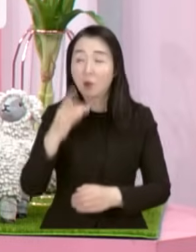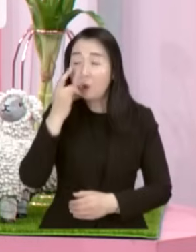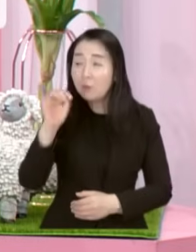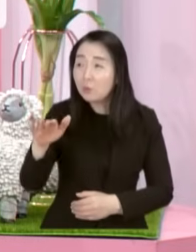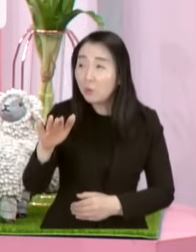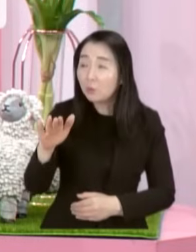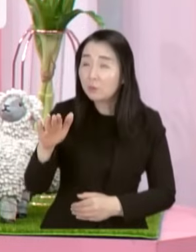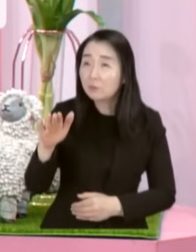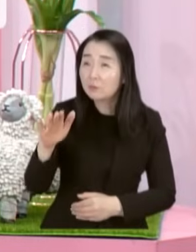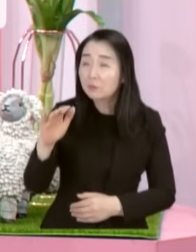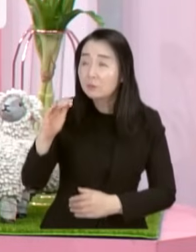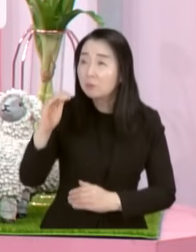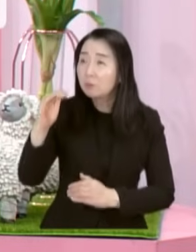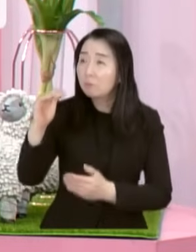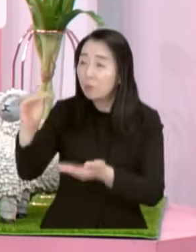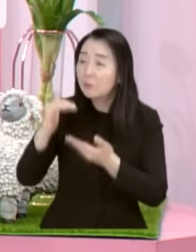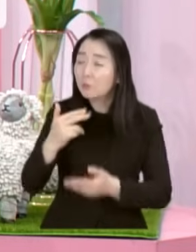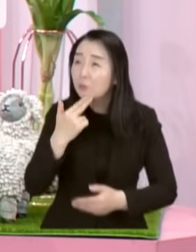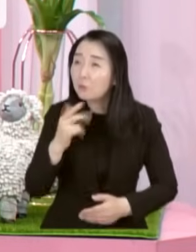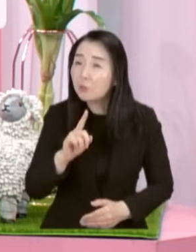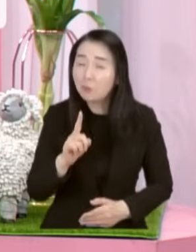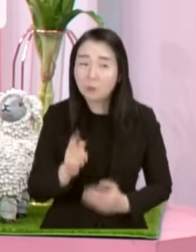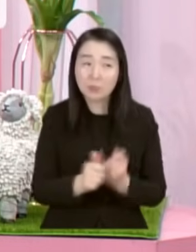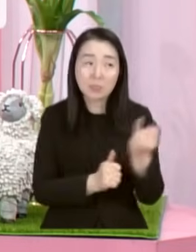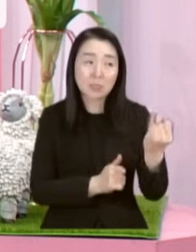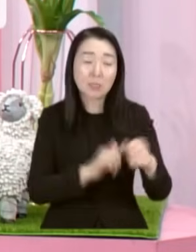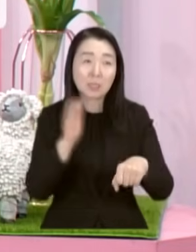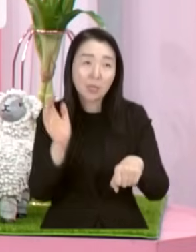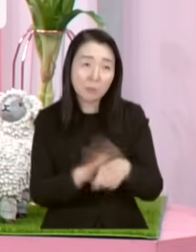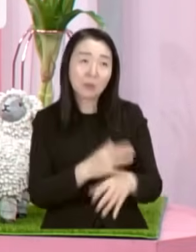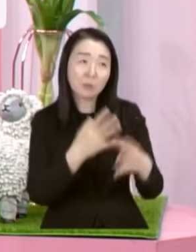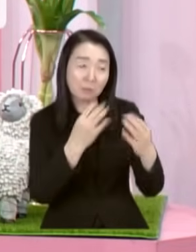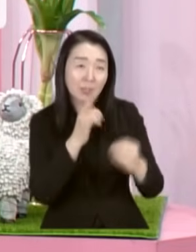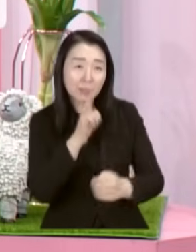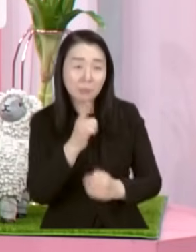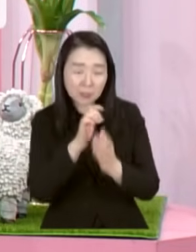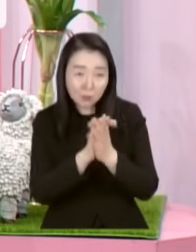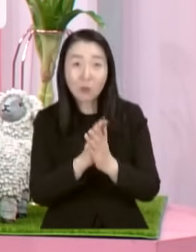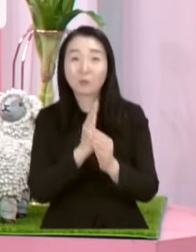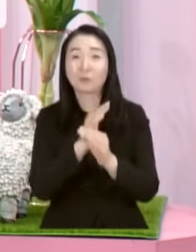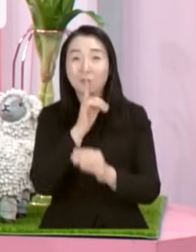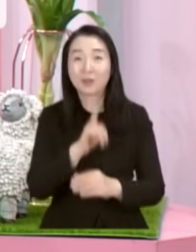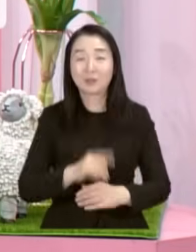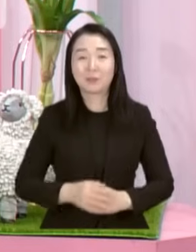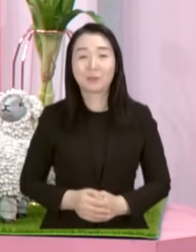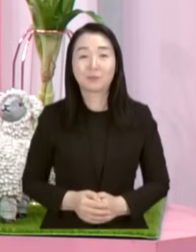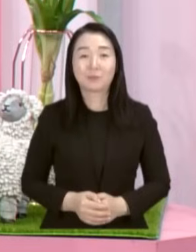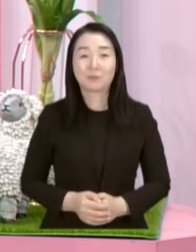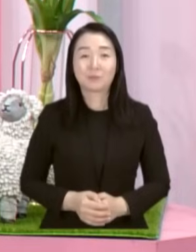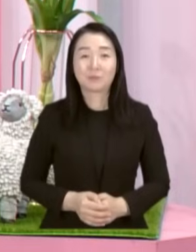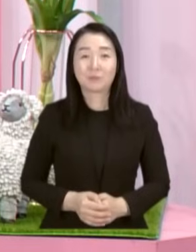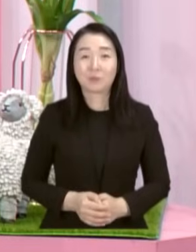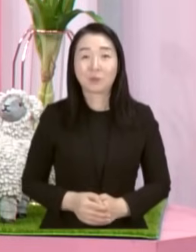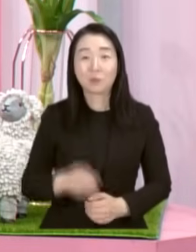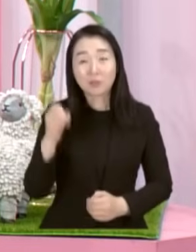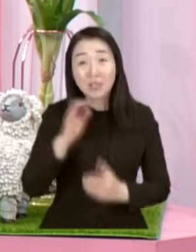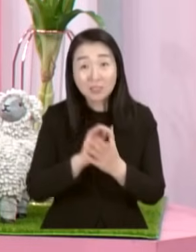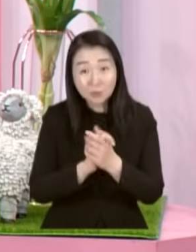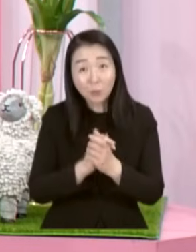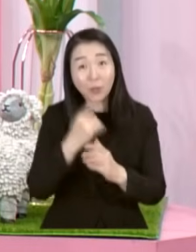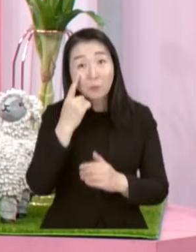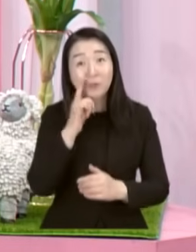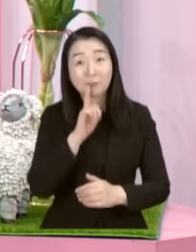혹시 소식 없나요? 그랬더니 나도 네 처한테 잘못한 거 많다야. 기도하고 있다야. 이러면서 우리 그저 그